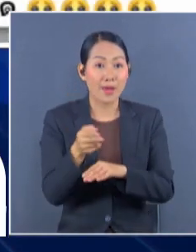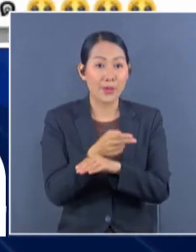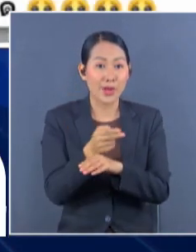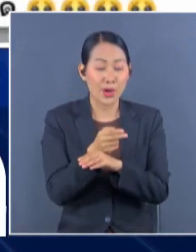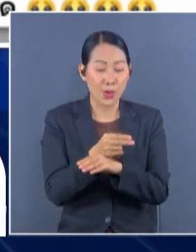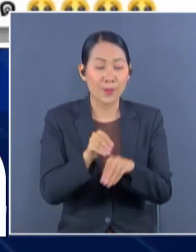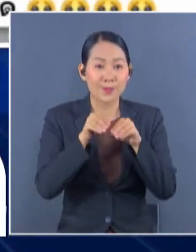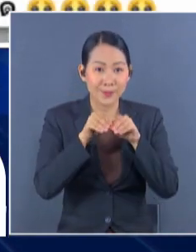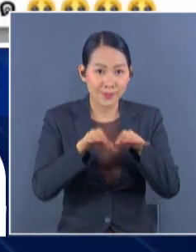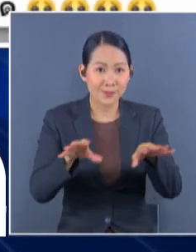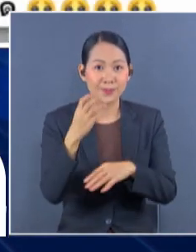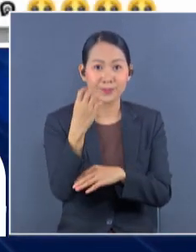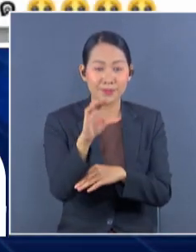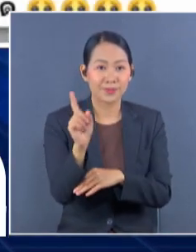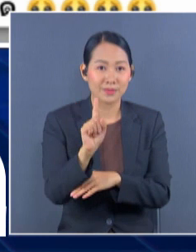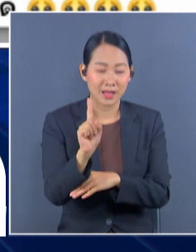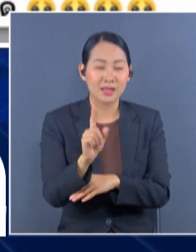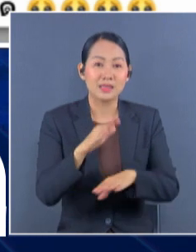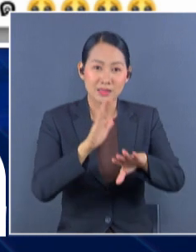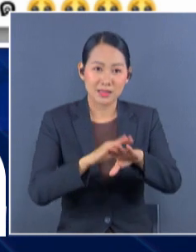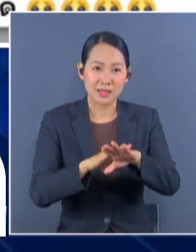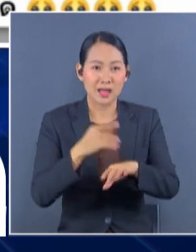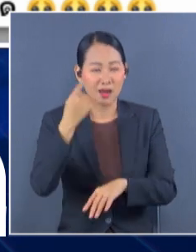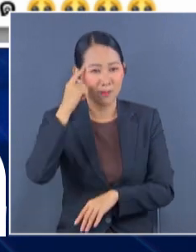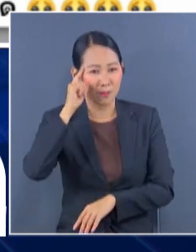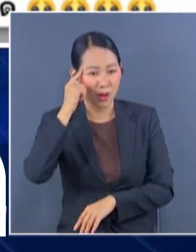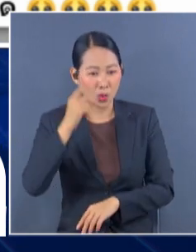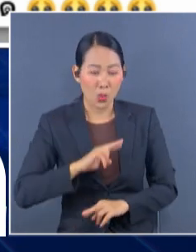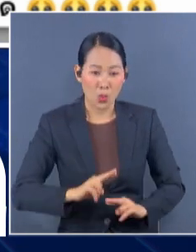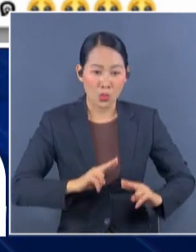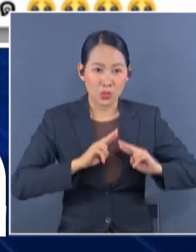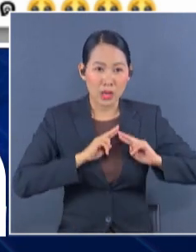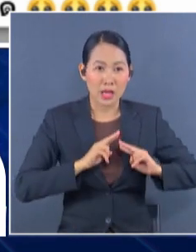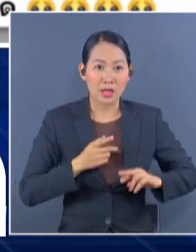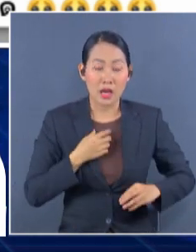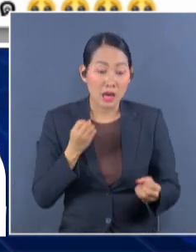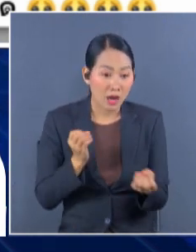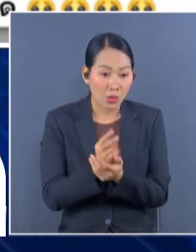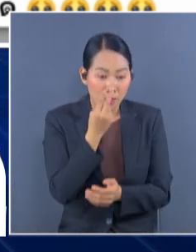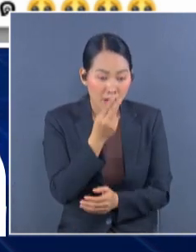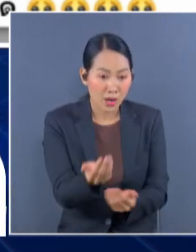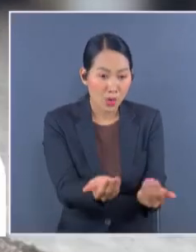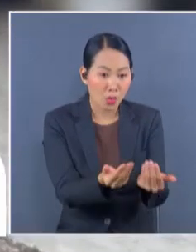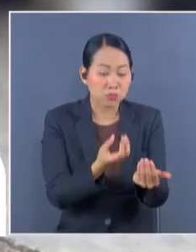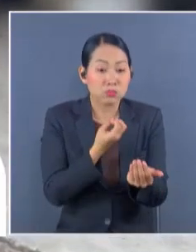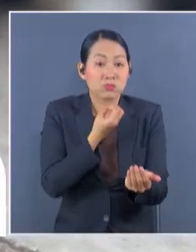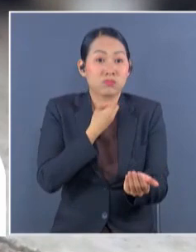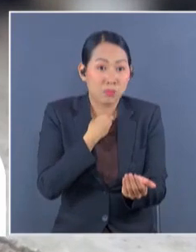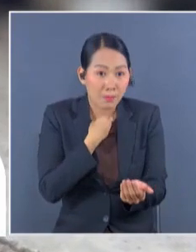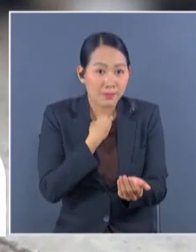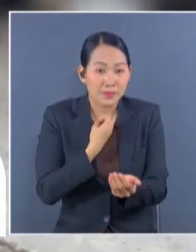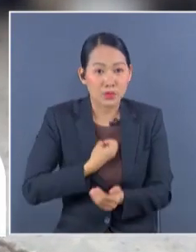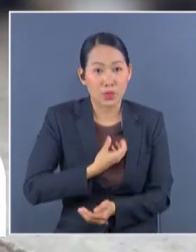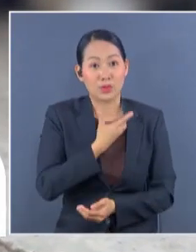ว่าเรื่องนี้จะเกิดขึ้นกับลูกตัวเองเจอเหตุการณ์จริงคุณแม่บอกคุมสติไม่อยู่เลยทำอะไรไม่ถูกคุณผู้ชมครับต